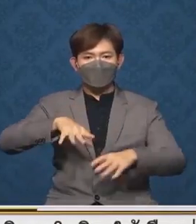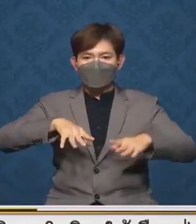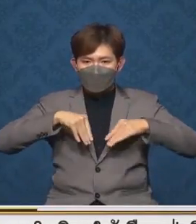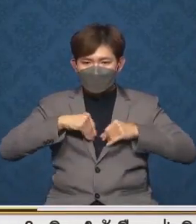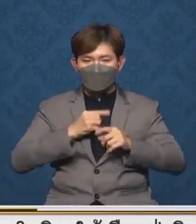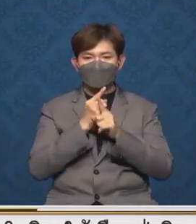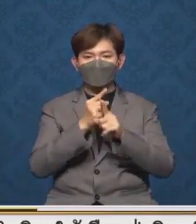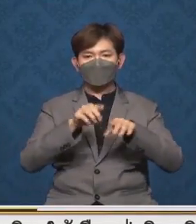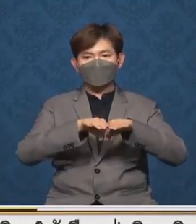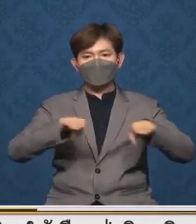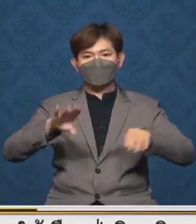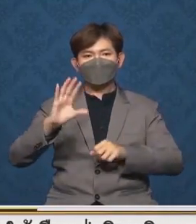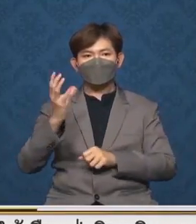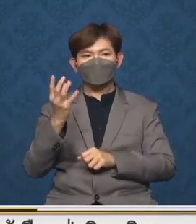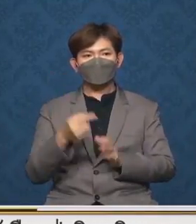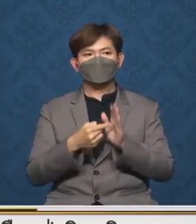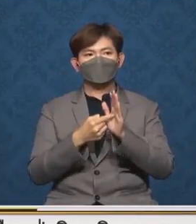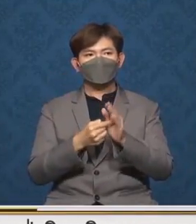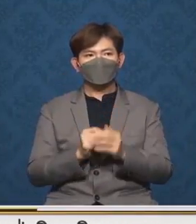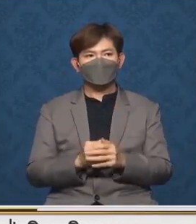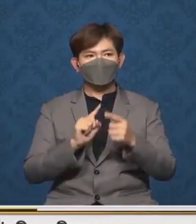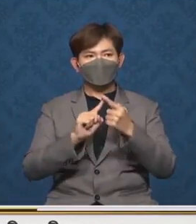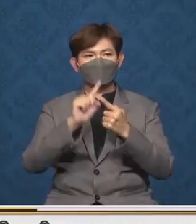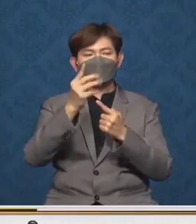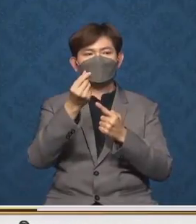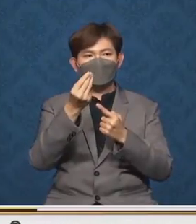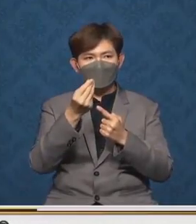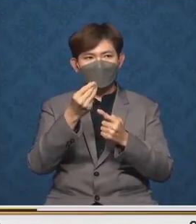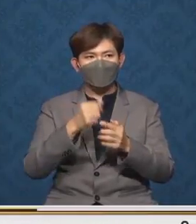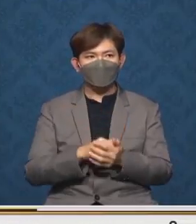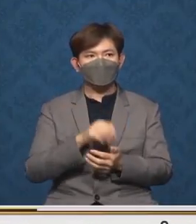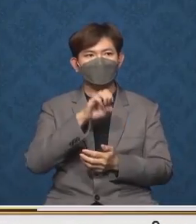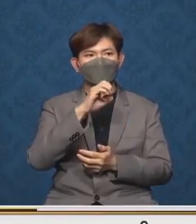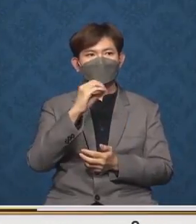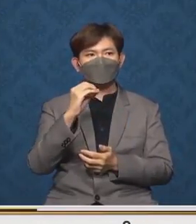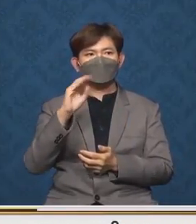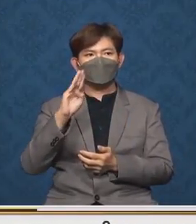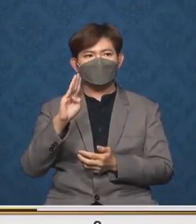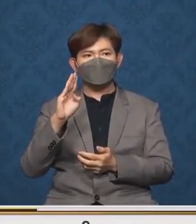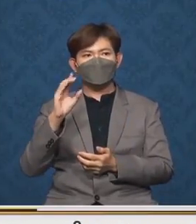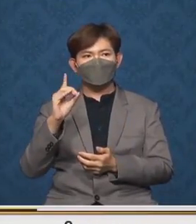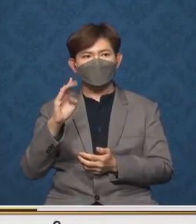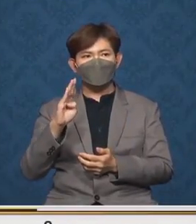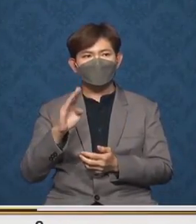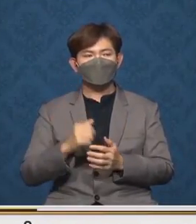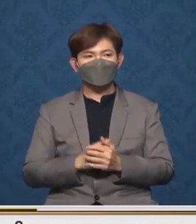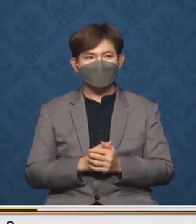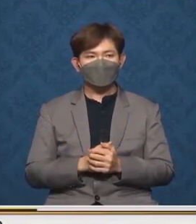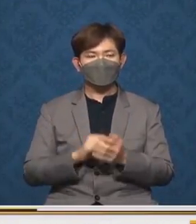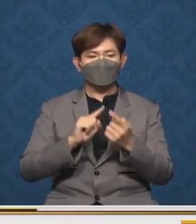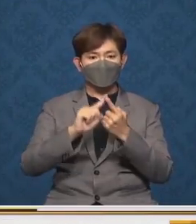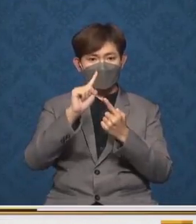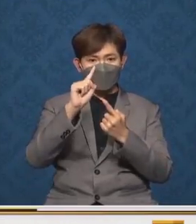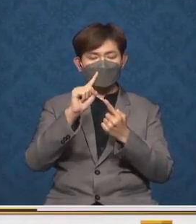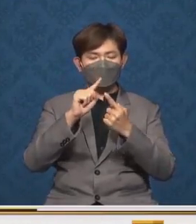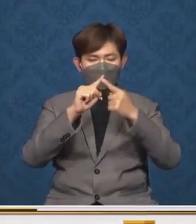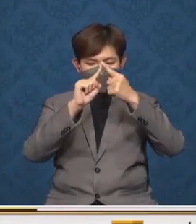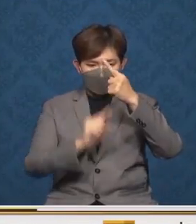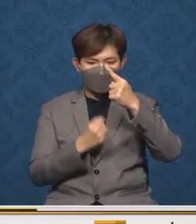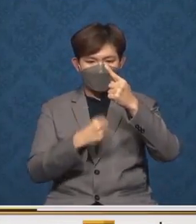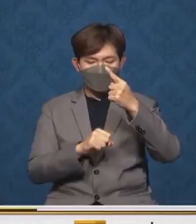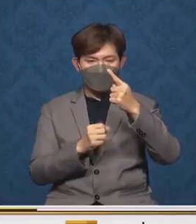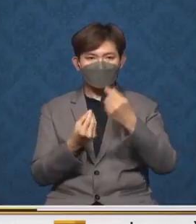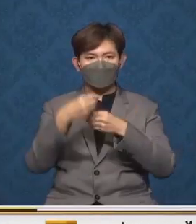ากลเช่นอันดับของ Ease of Doing Business ติด1ใน10ของโลกในปี2565